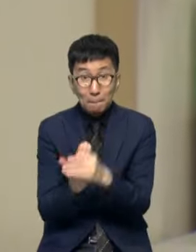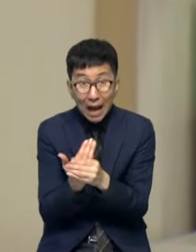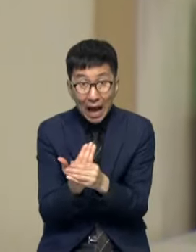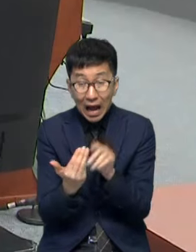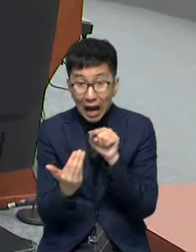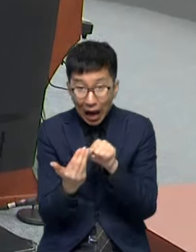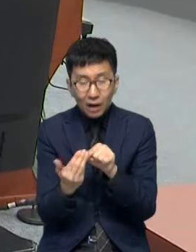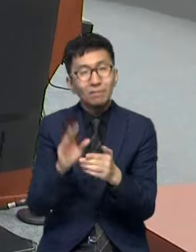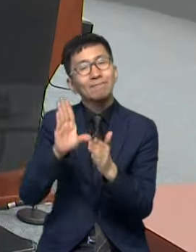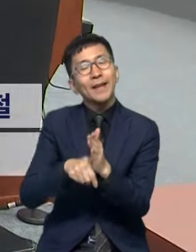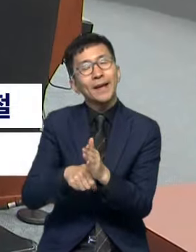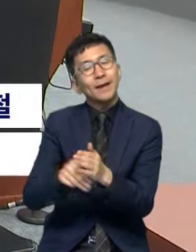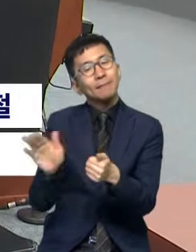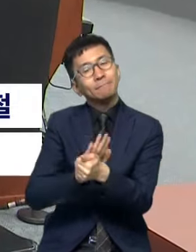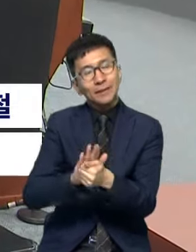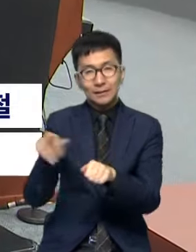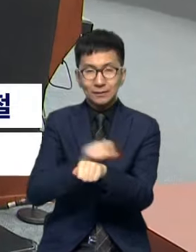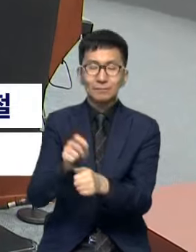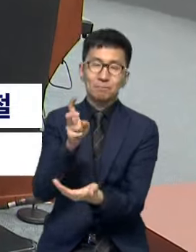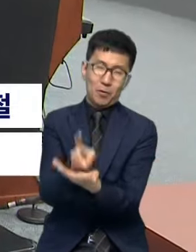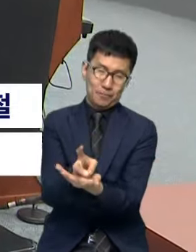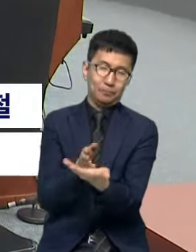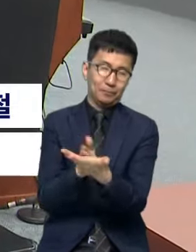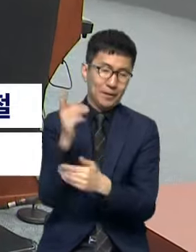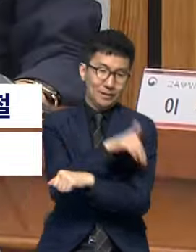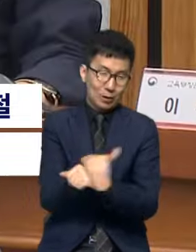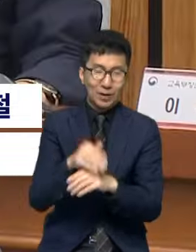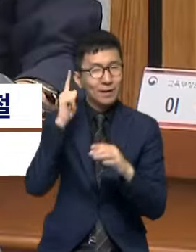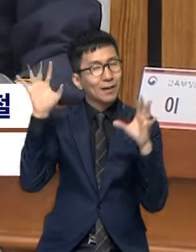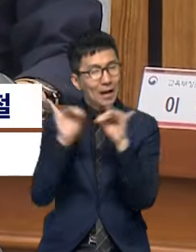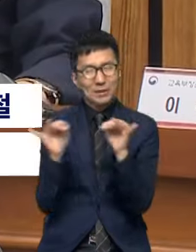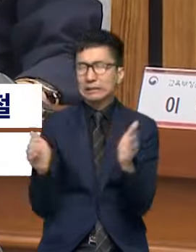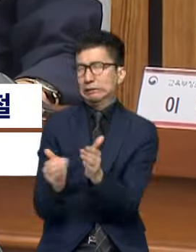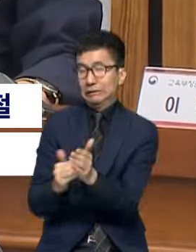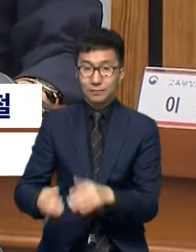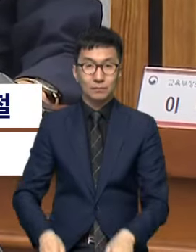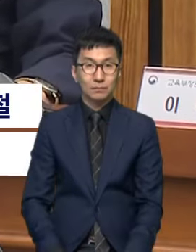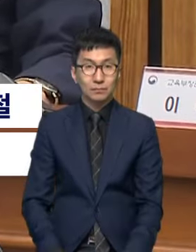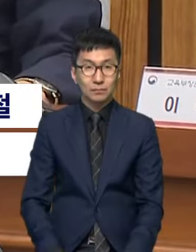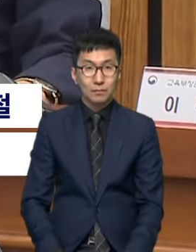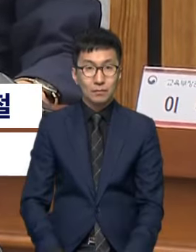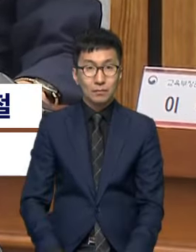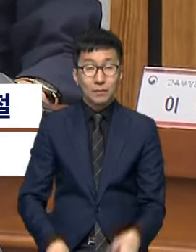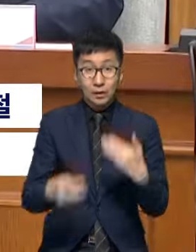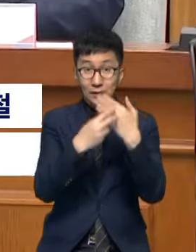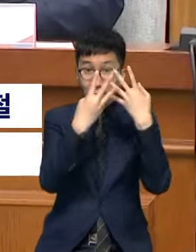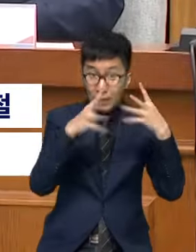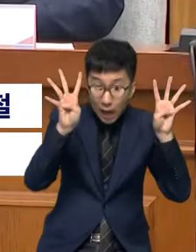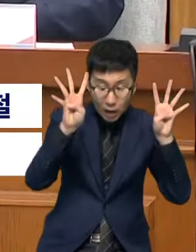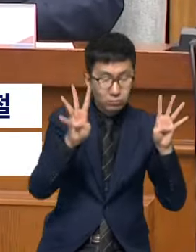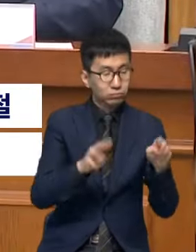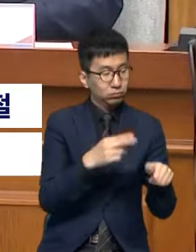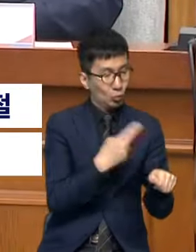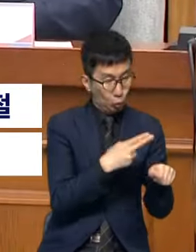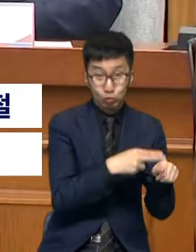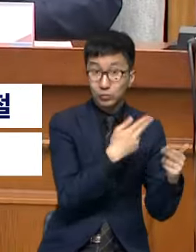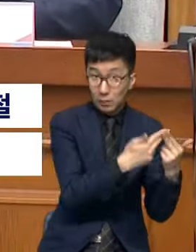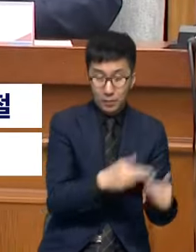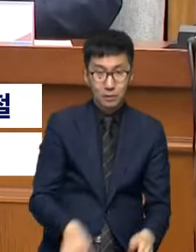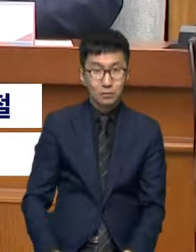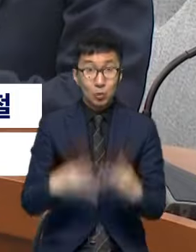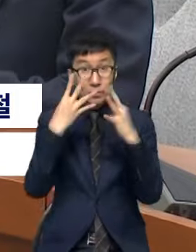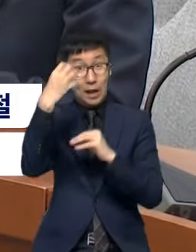발표했습니다. 여당은 그러면서도 전국 의과대학 교수협의회와 의과대학, 의학전문대학원협회 등 의료단체 두 곳이